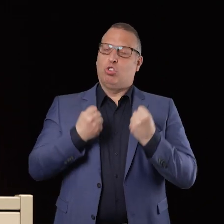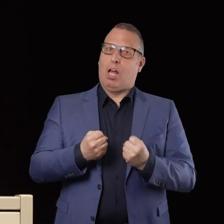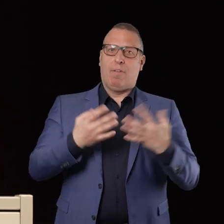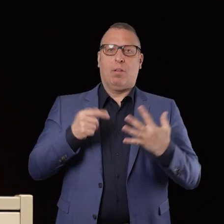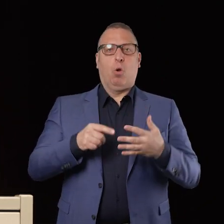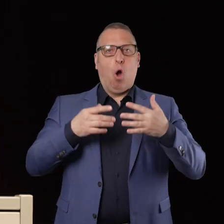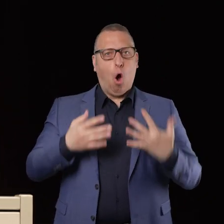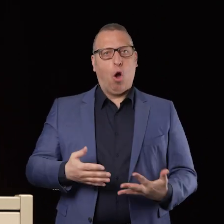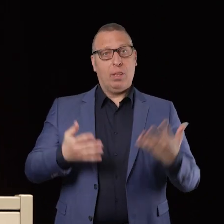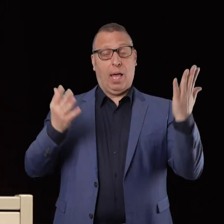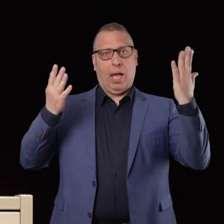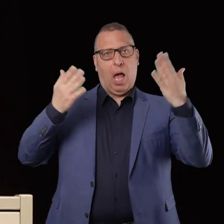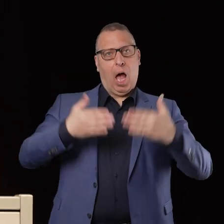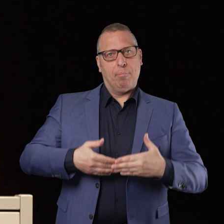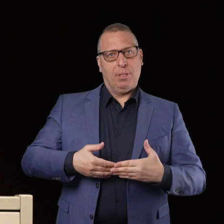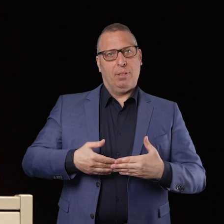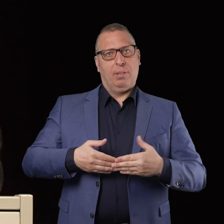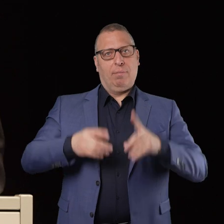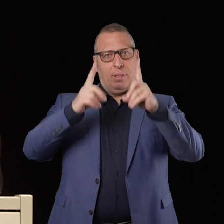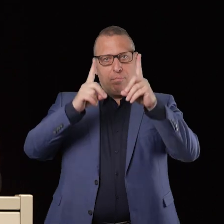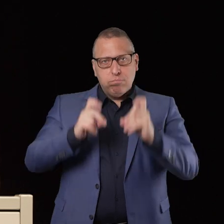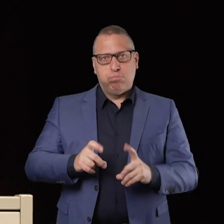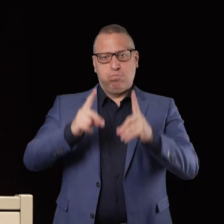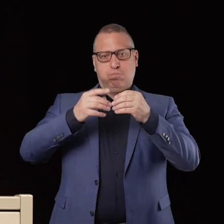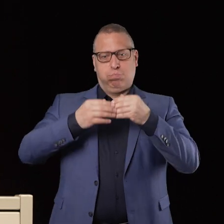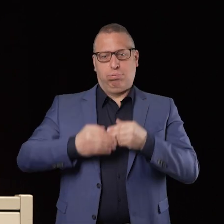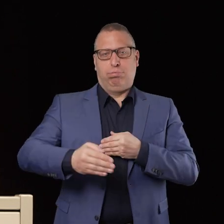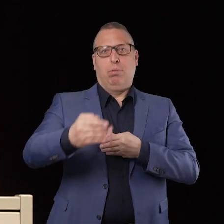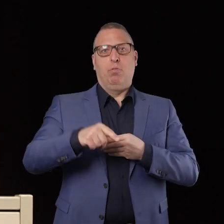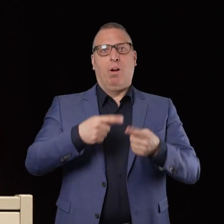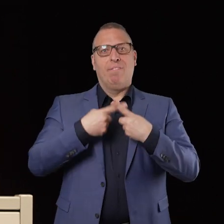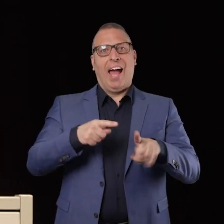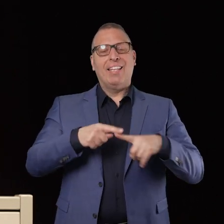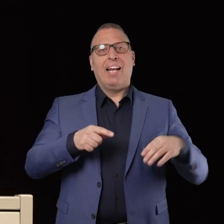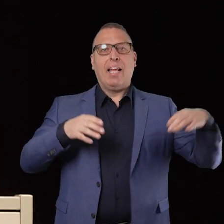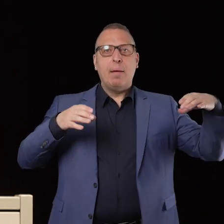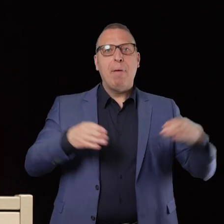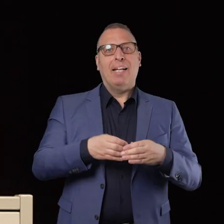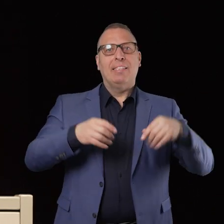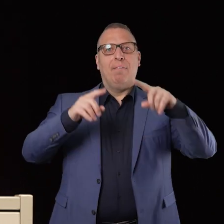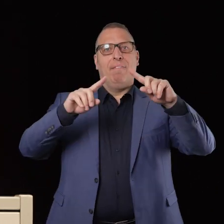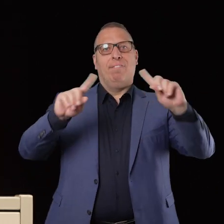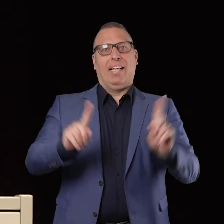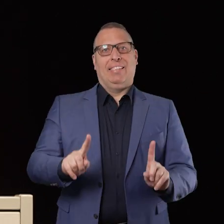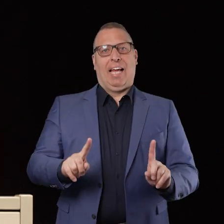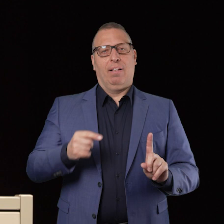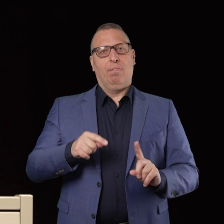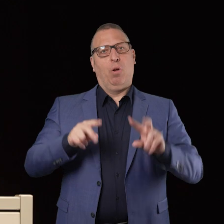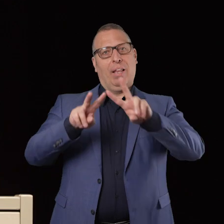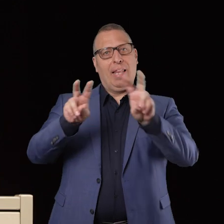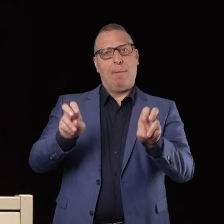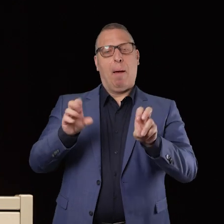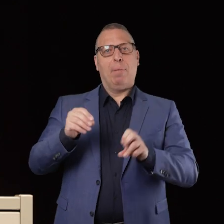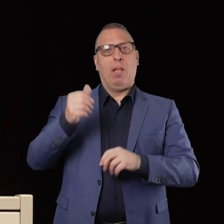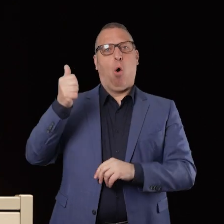sehr, dass der heutige Abend den Auftakt zu weiteren gemeinsamen Festlichkeiten im